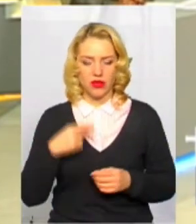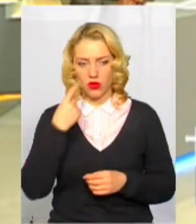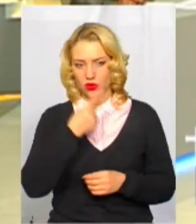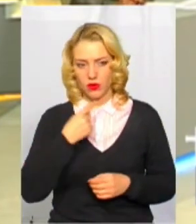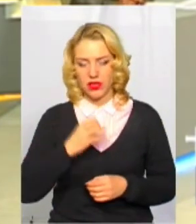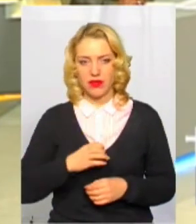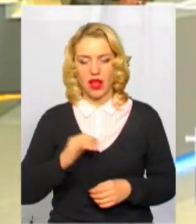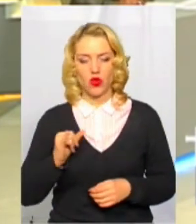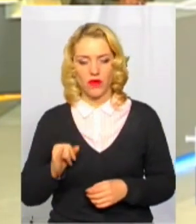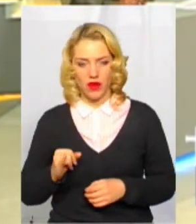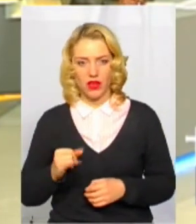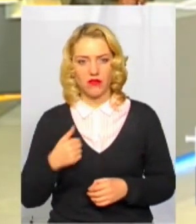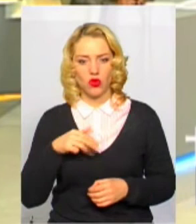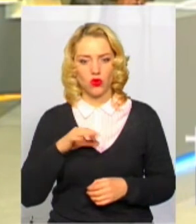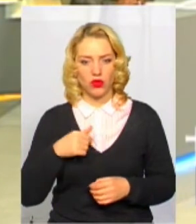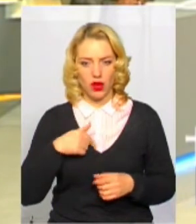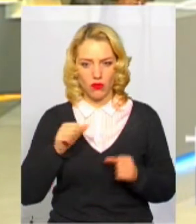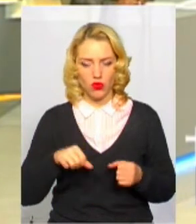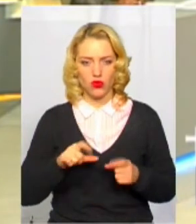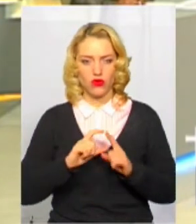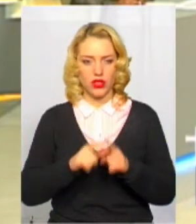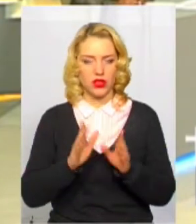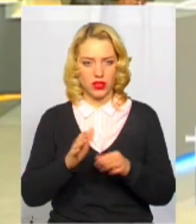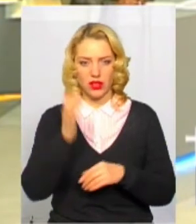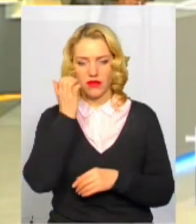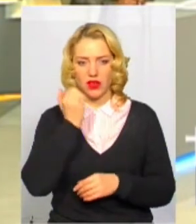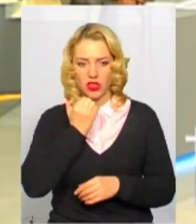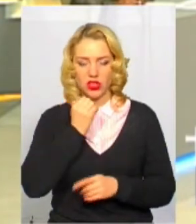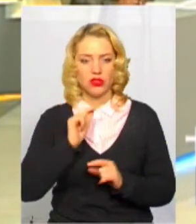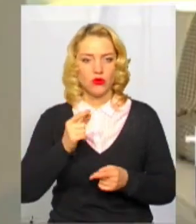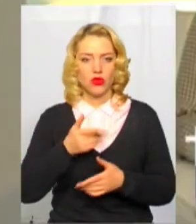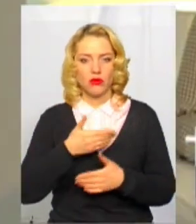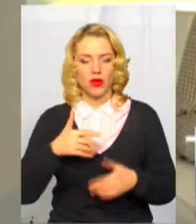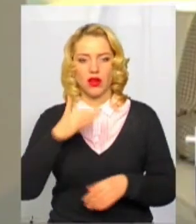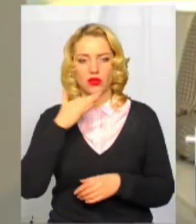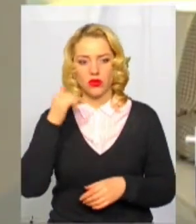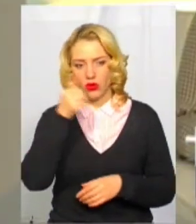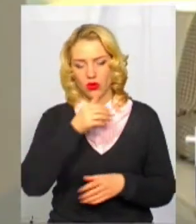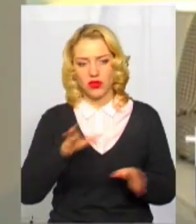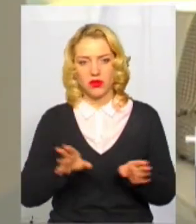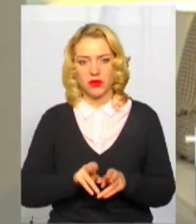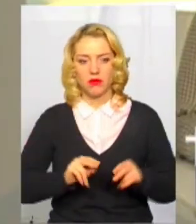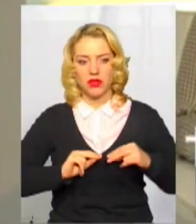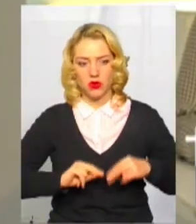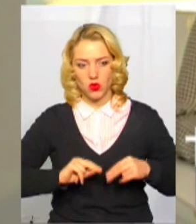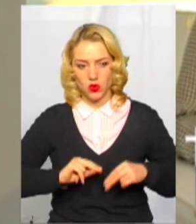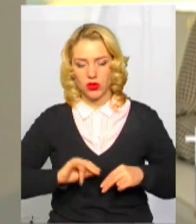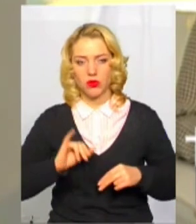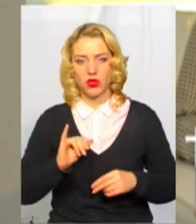особисто Світлани Іванівни, то я можу висловити тільки вдячність, тому що ми багато років співпрацюємо.